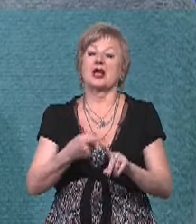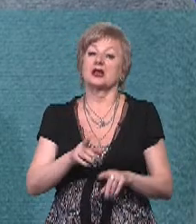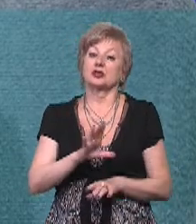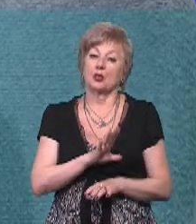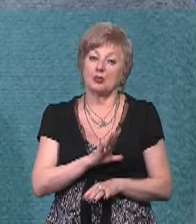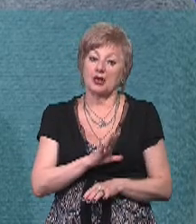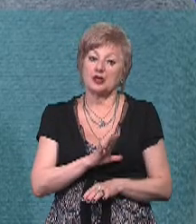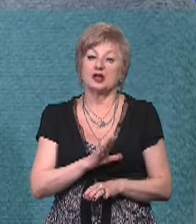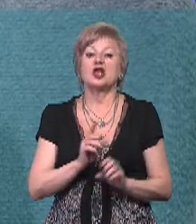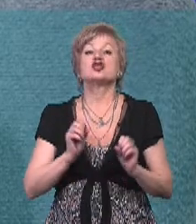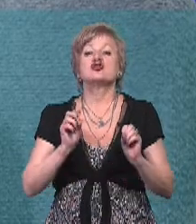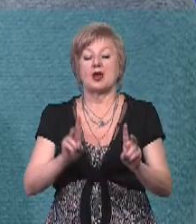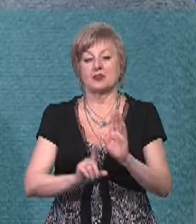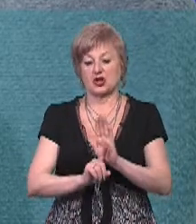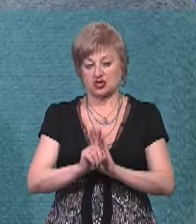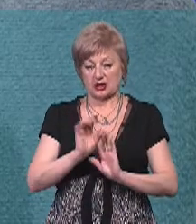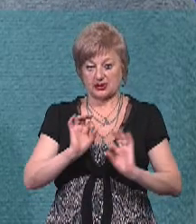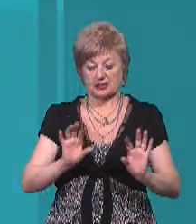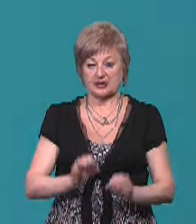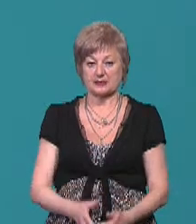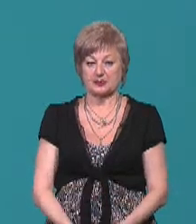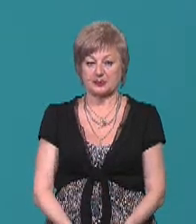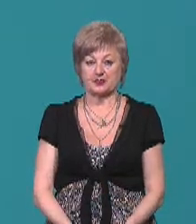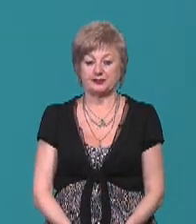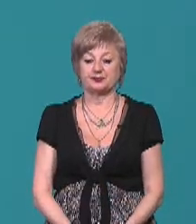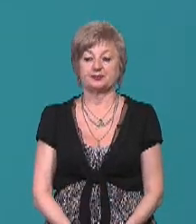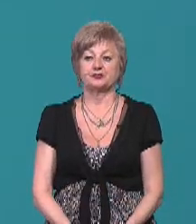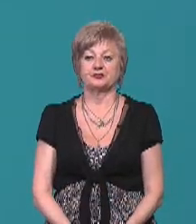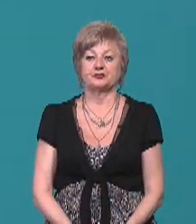відбувалося, перш ніж розпочати бесіду у студії.